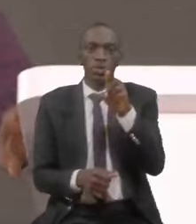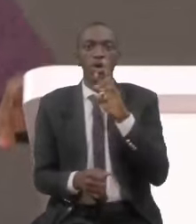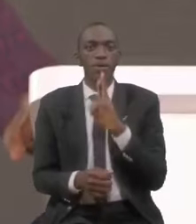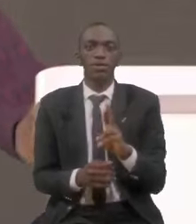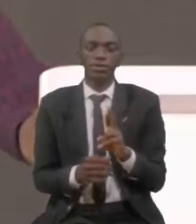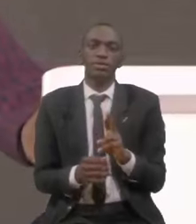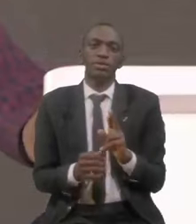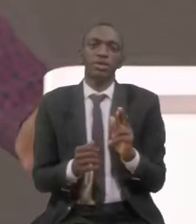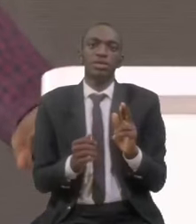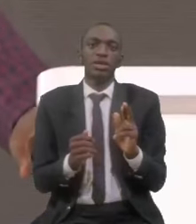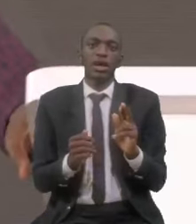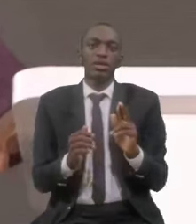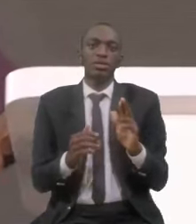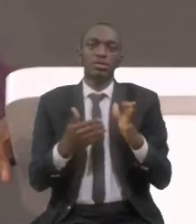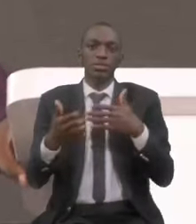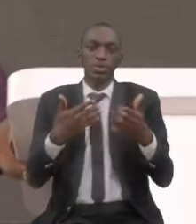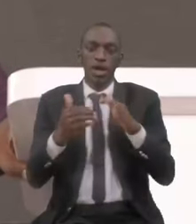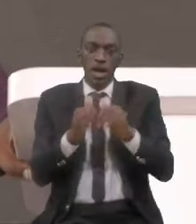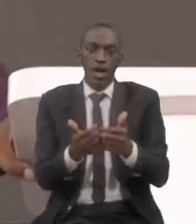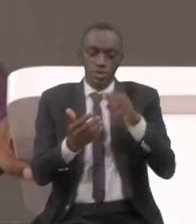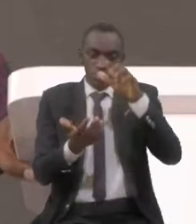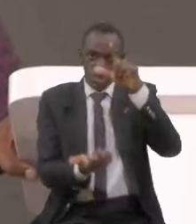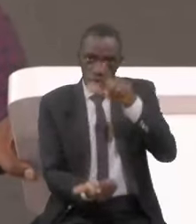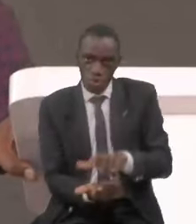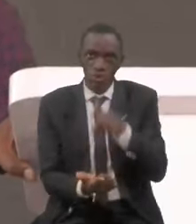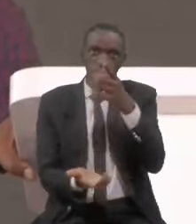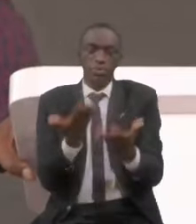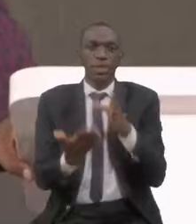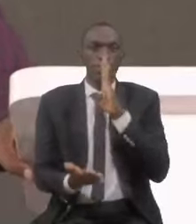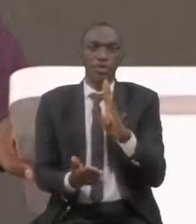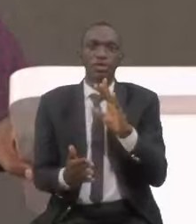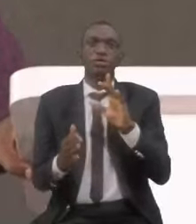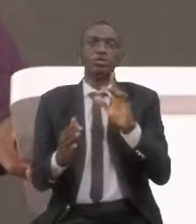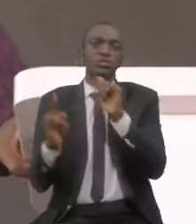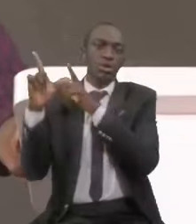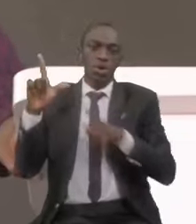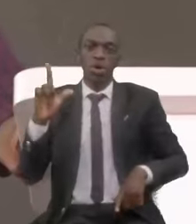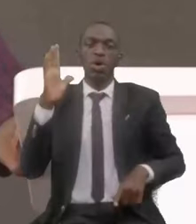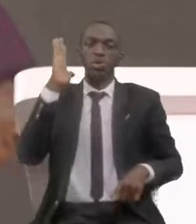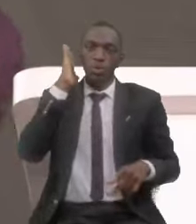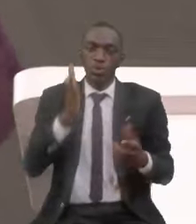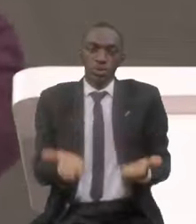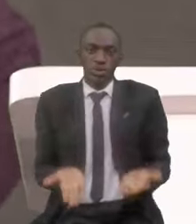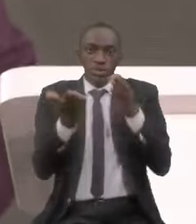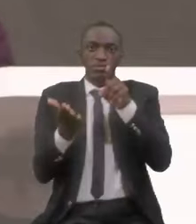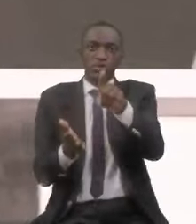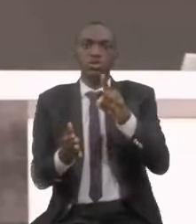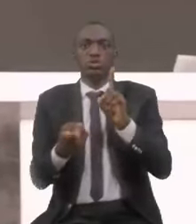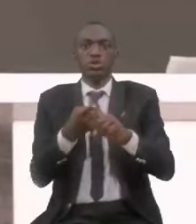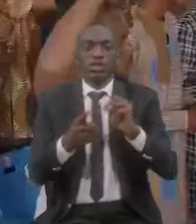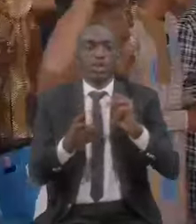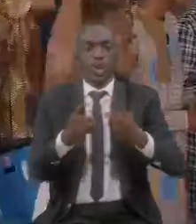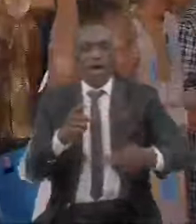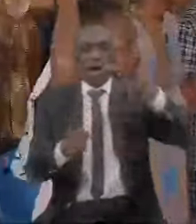Où que vous soyez, quel que soit le trou dans lequel vous êtes, le Seigneur va vous élever au niveau le